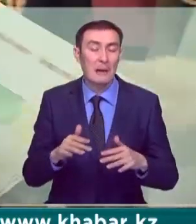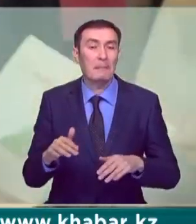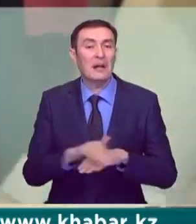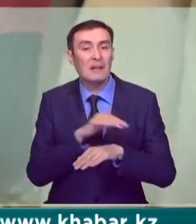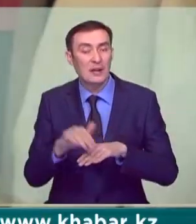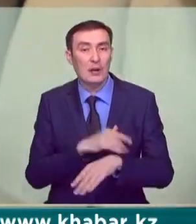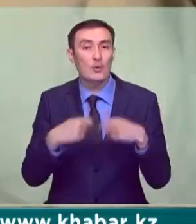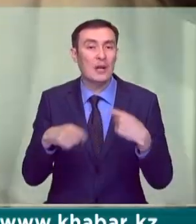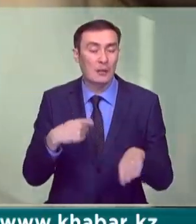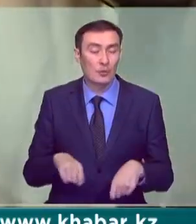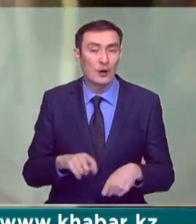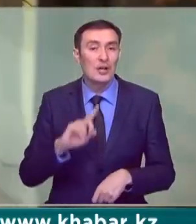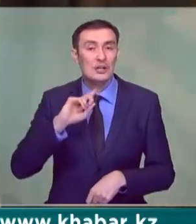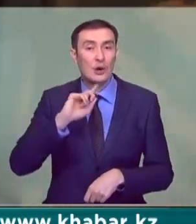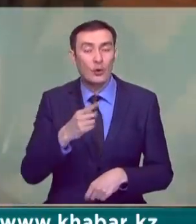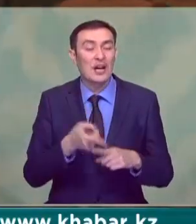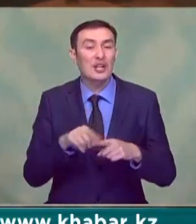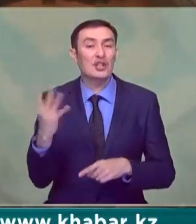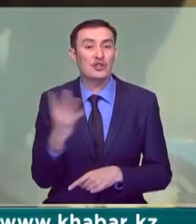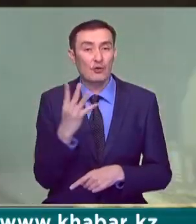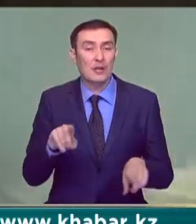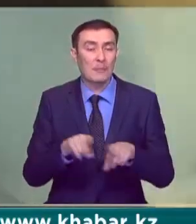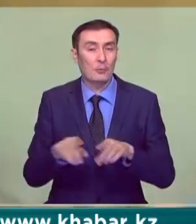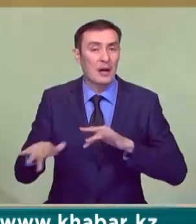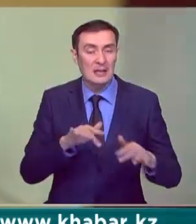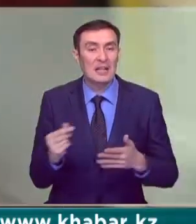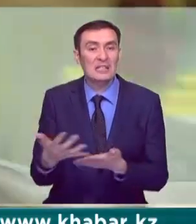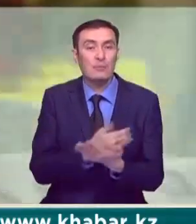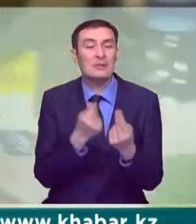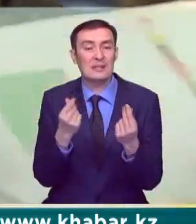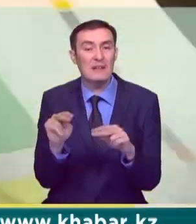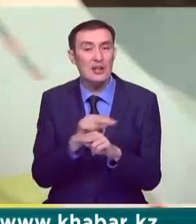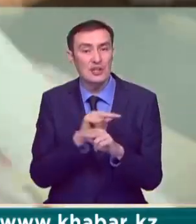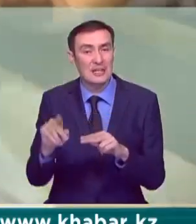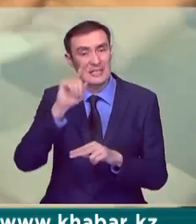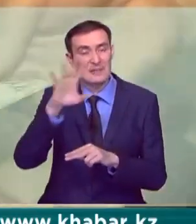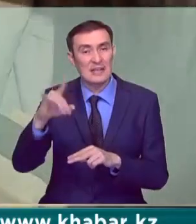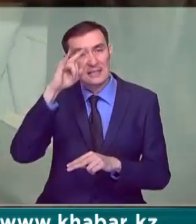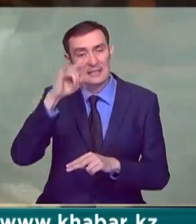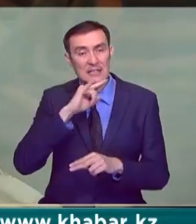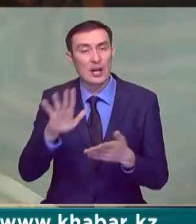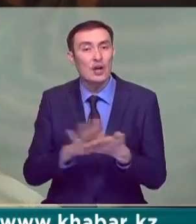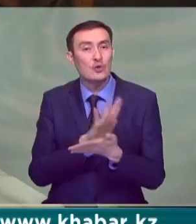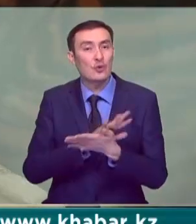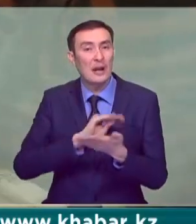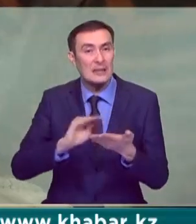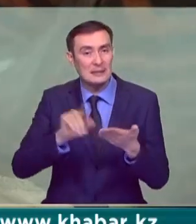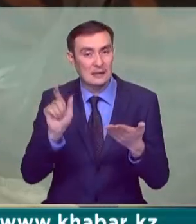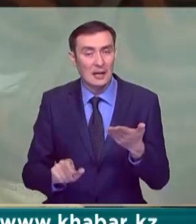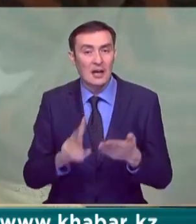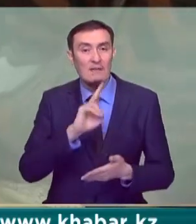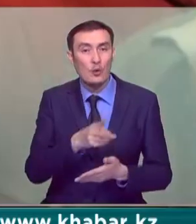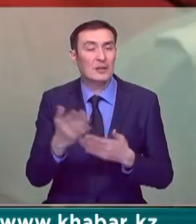ярмарку за год это уже четвертая подобная акция для сбора средств на лечение известной казахстанской журналистки два года